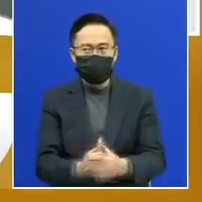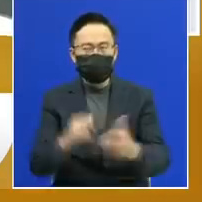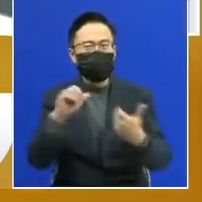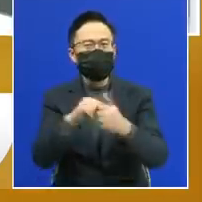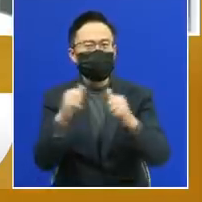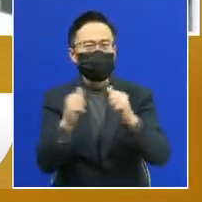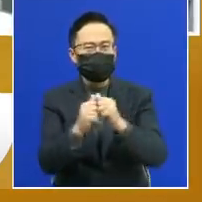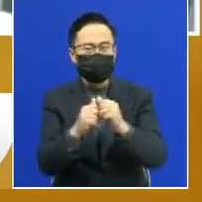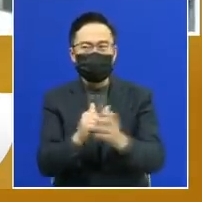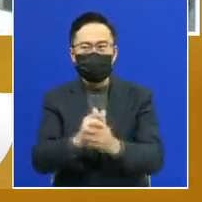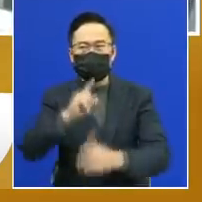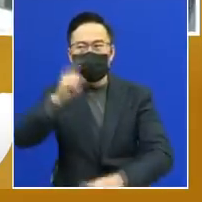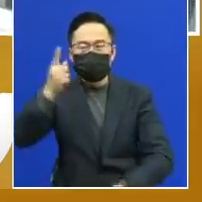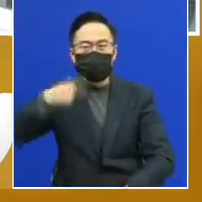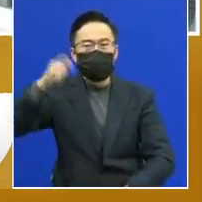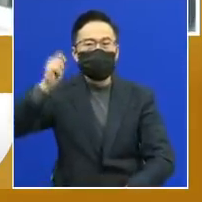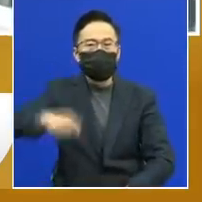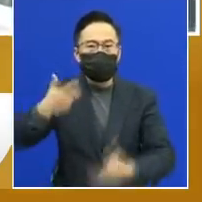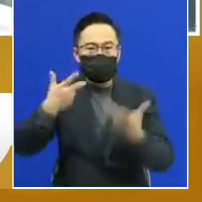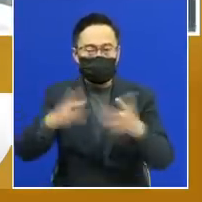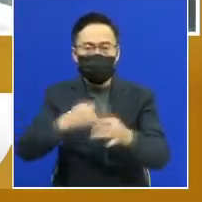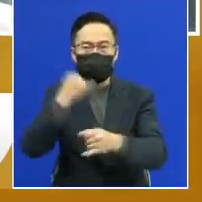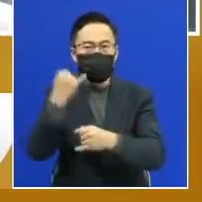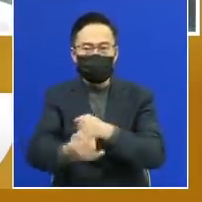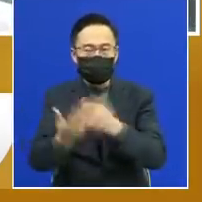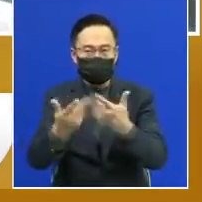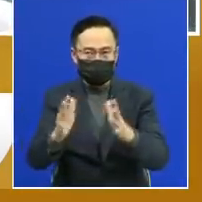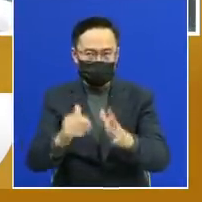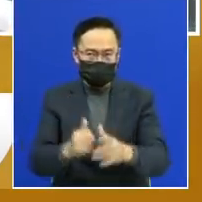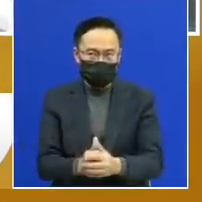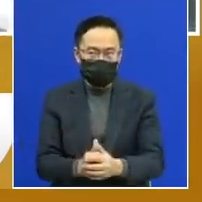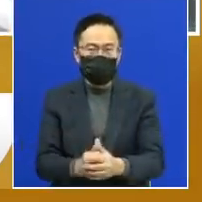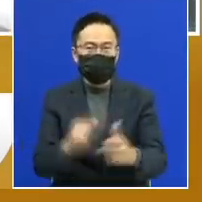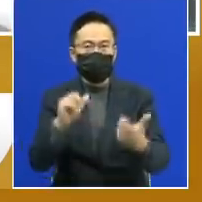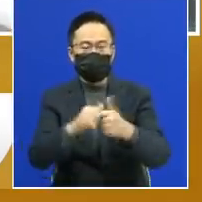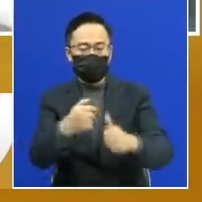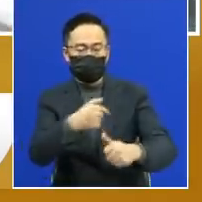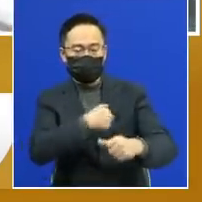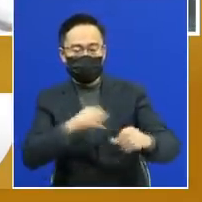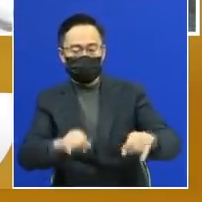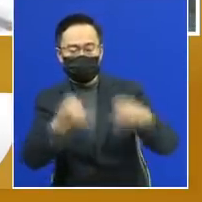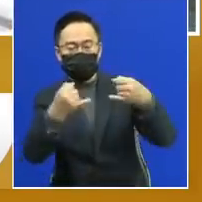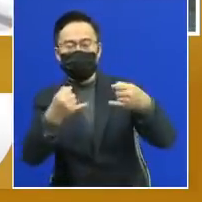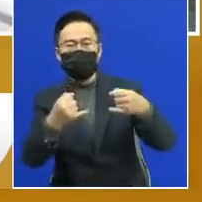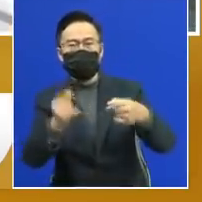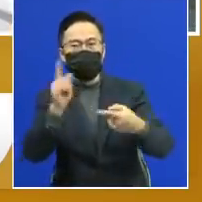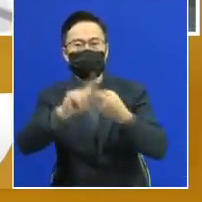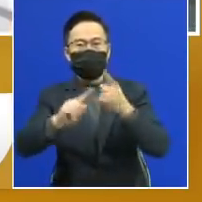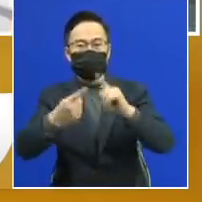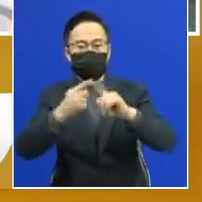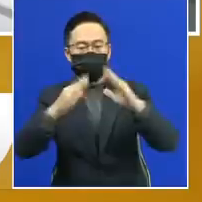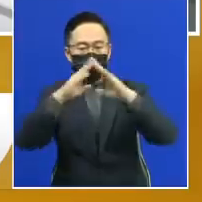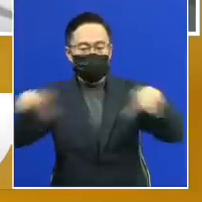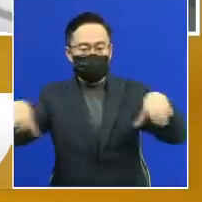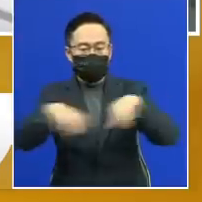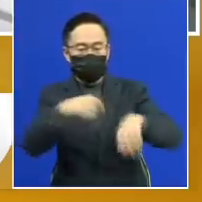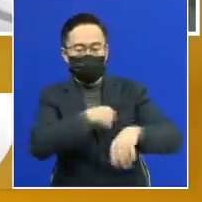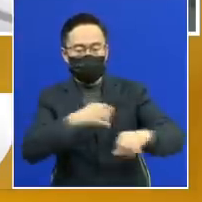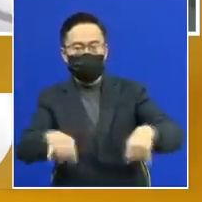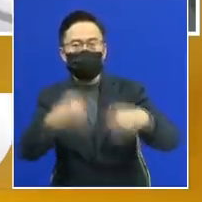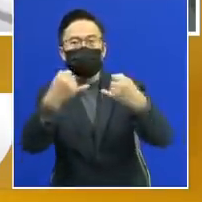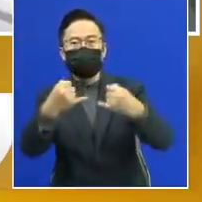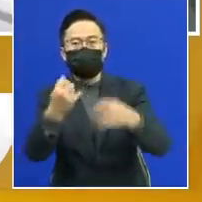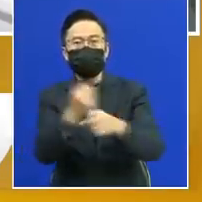เป็นเรื่องของคดีแล้วทีนี้ใช่ไหมฮะแต่ว่าประเด็นของการกินแหนงแข่งใจกันเนี่ยเพื่อนบ้านกันนะมันยังไงมันย้